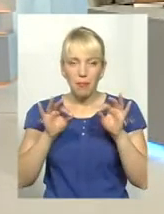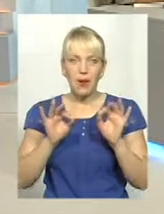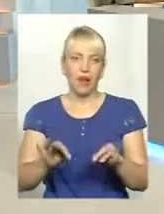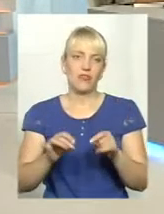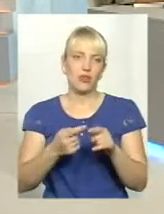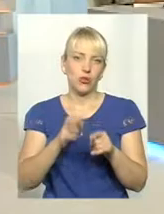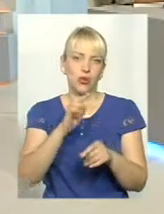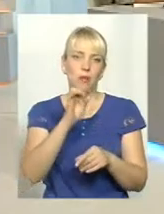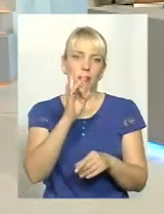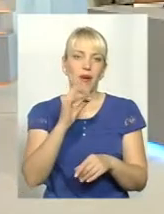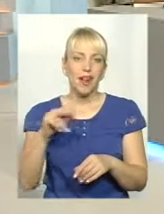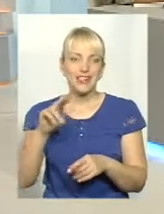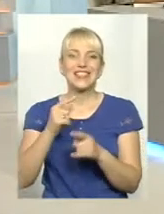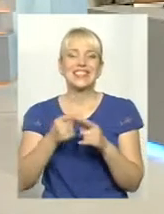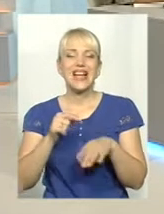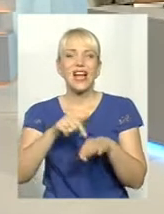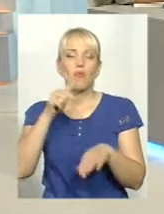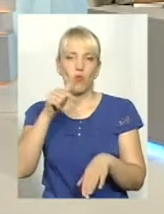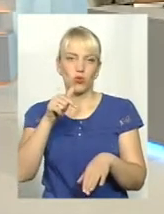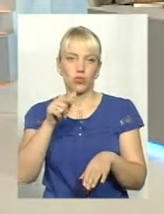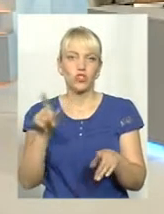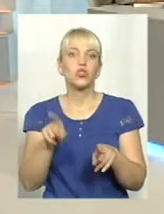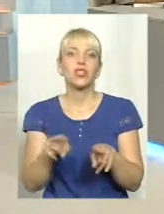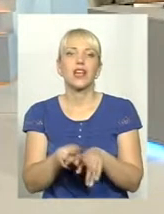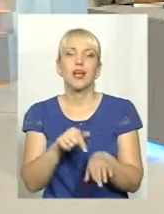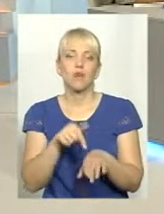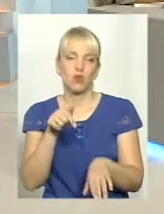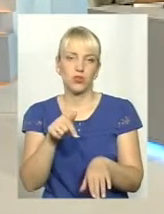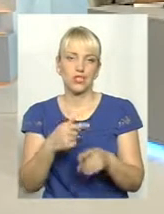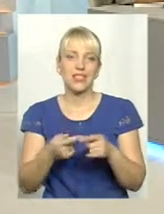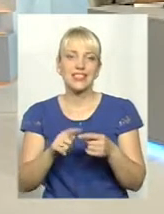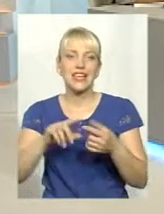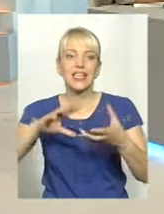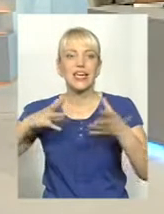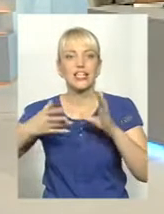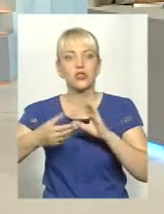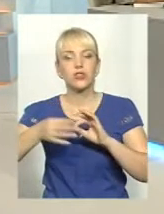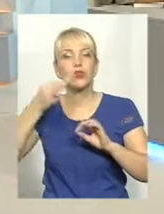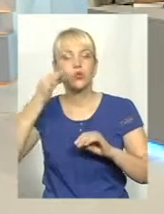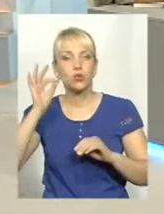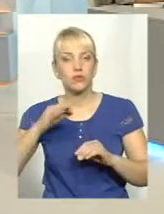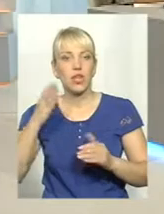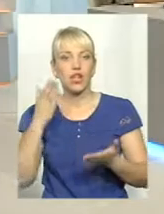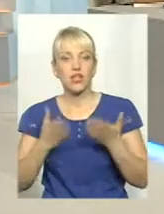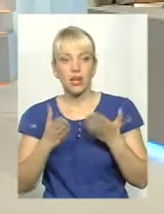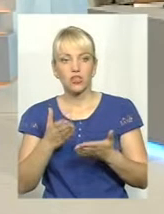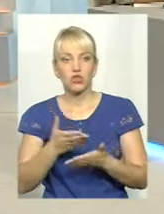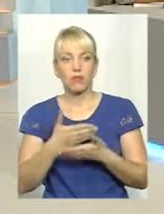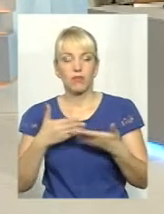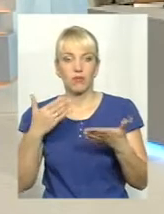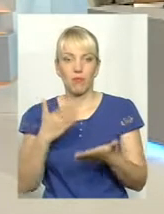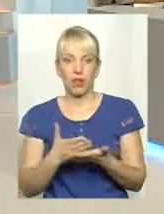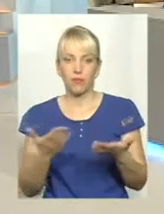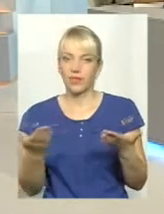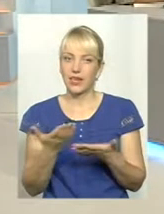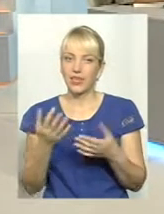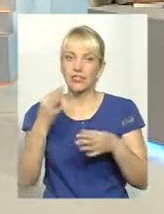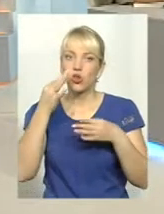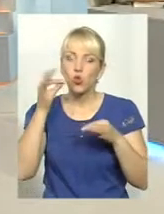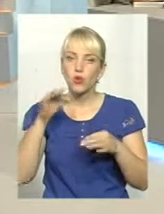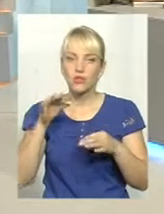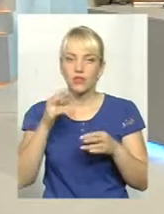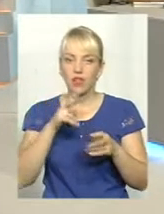емоції має викликати бренд Хмельниччини, на вашу думку? Що це мають бути за емоції? Ну, абсолютно